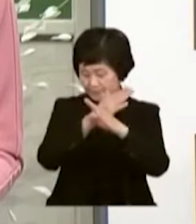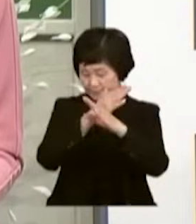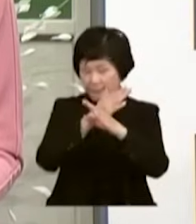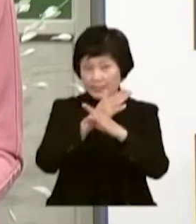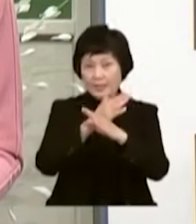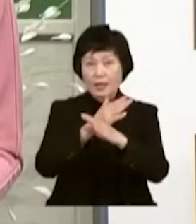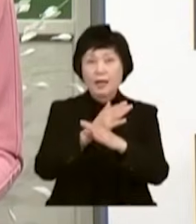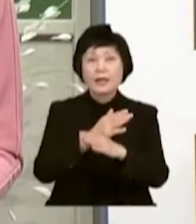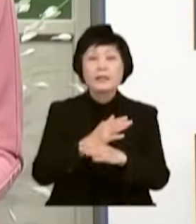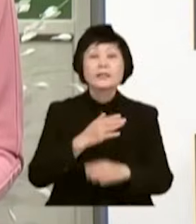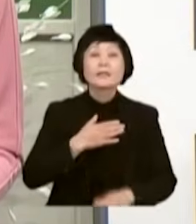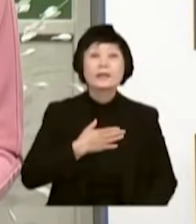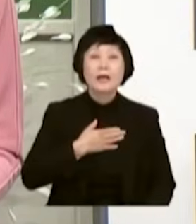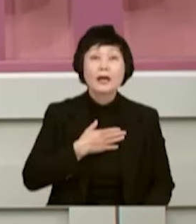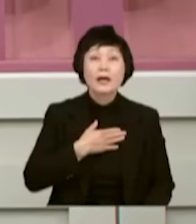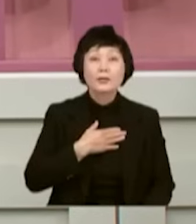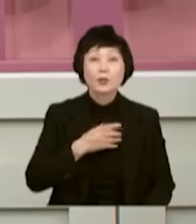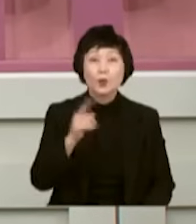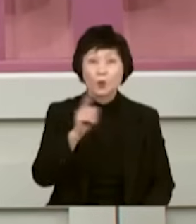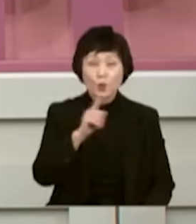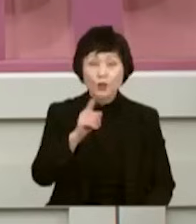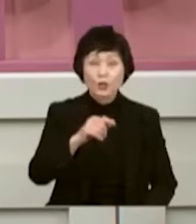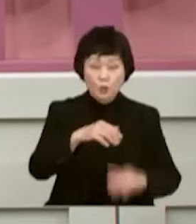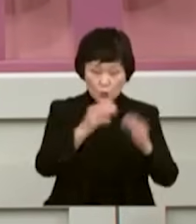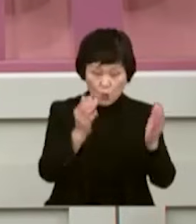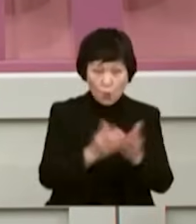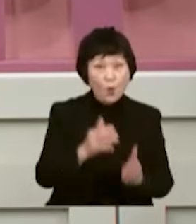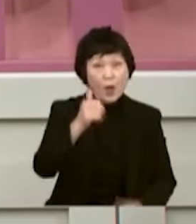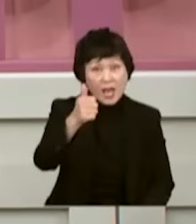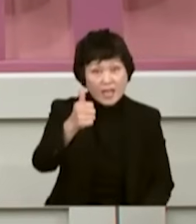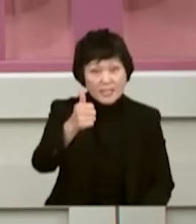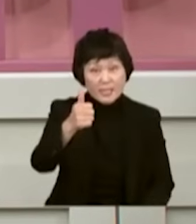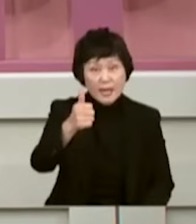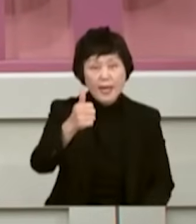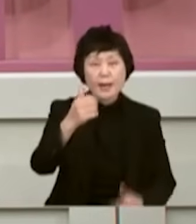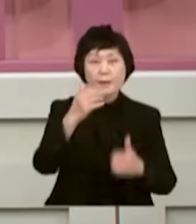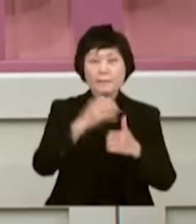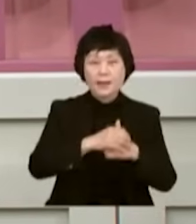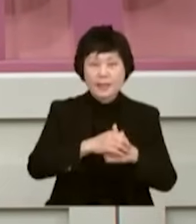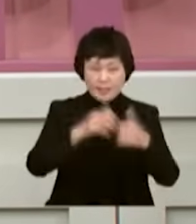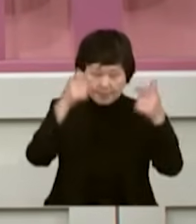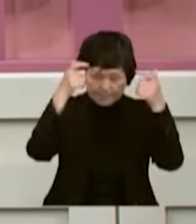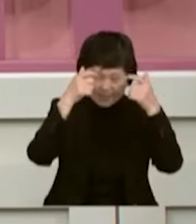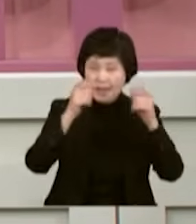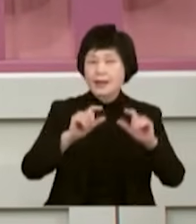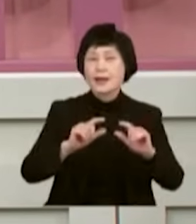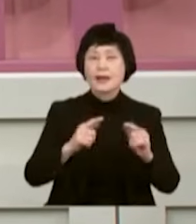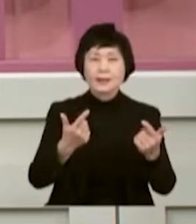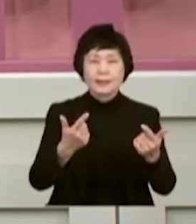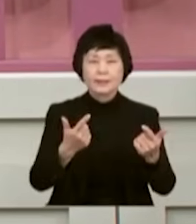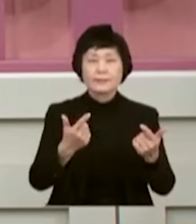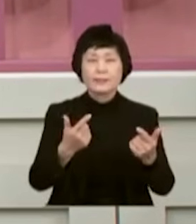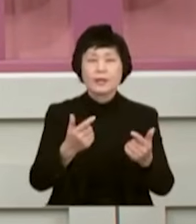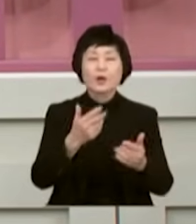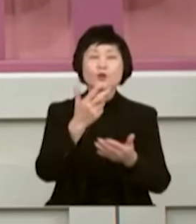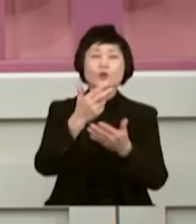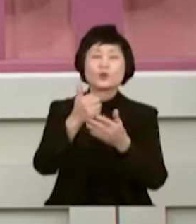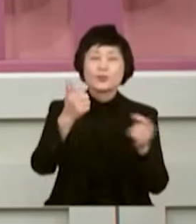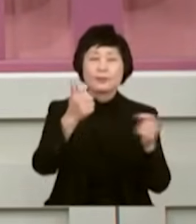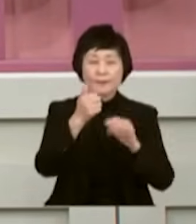만 50세 넘을 때까지 무슨 회장 감투 안 쓰겠습니다. 네. 그리고 바짝 엎드려서 주님 곁에